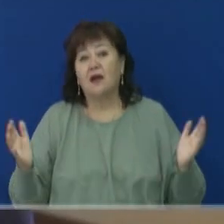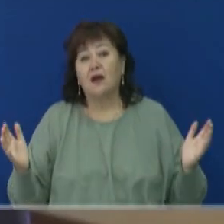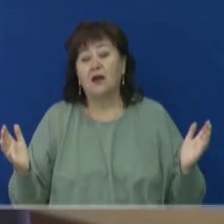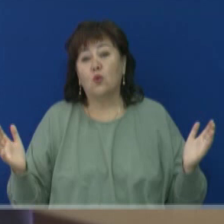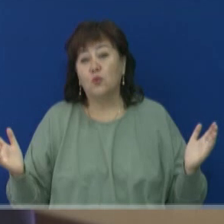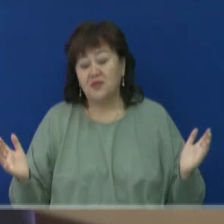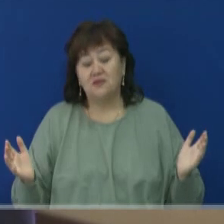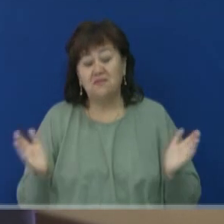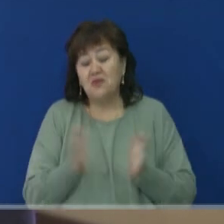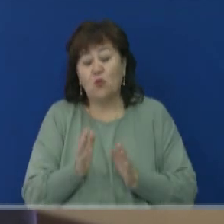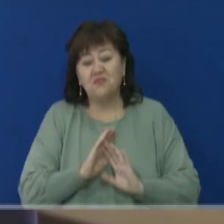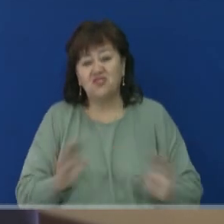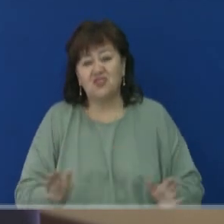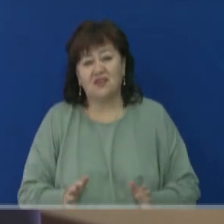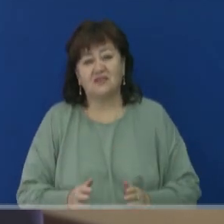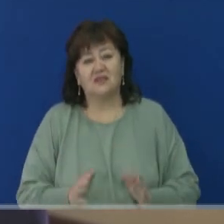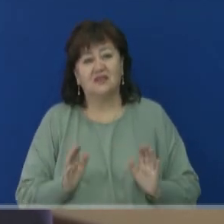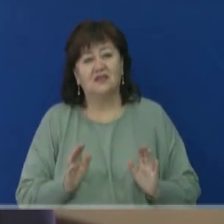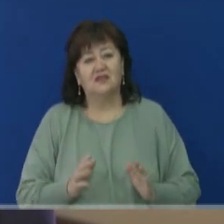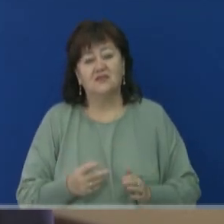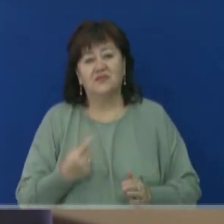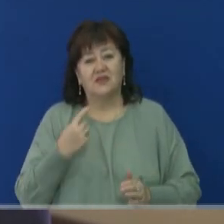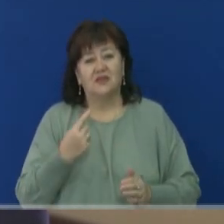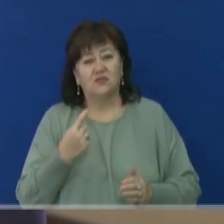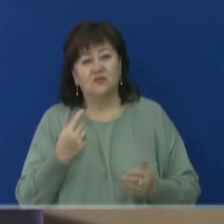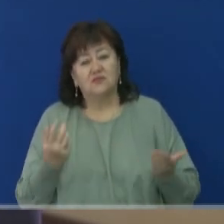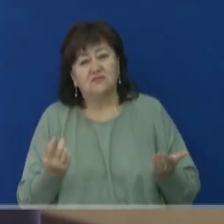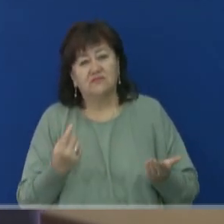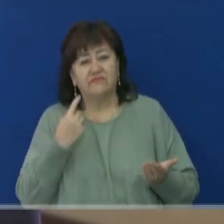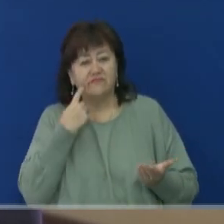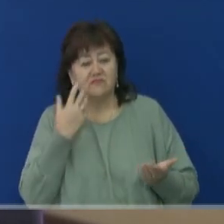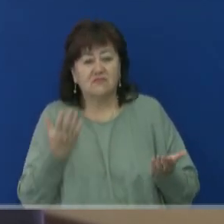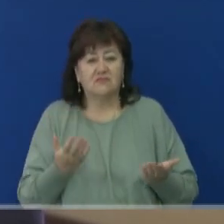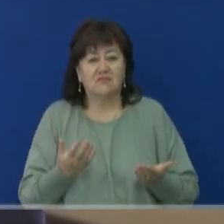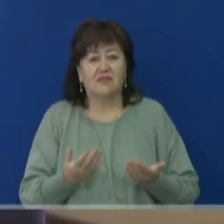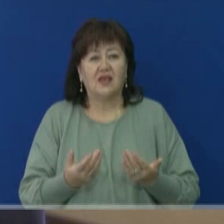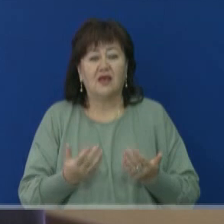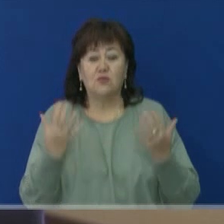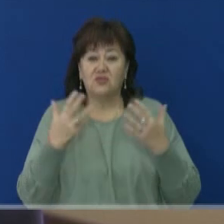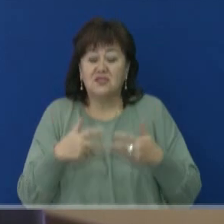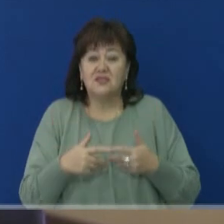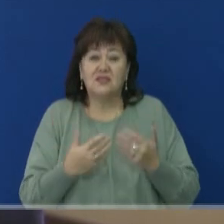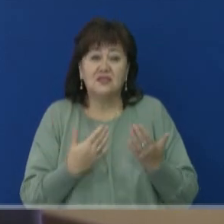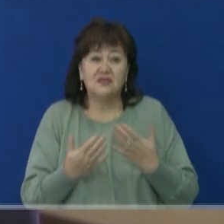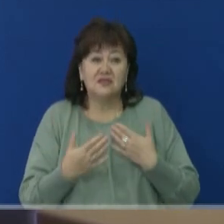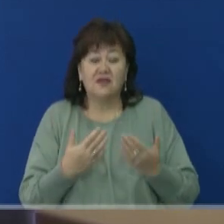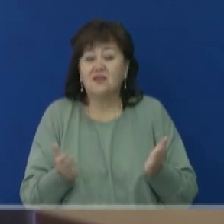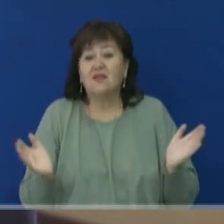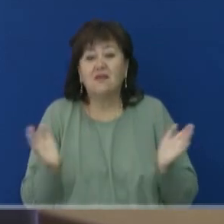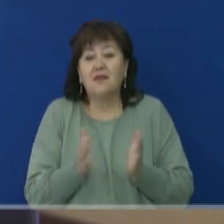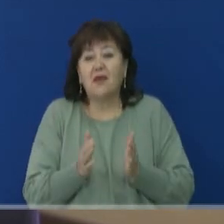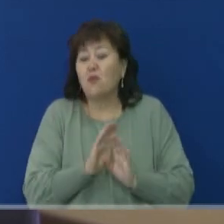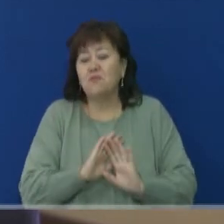К сожалению, статистика за өкінішке орай бұйылғы және өткен жылдың 9 айындағы статистиканы салыстырсақ азаймаған